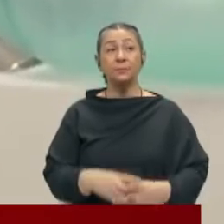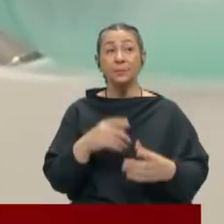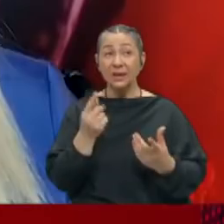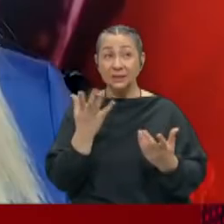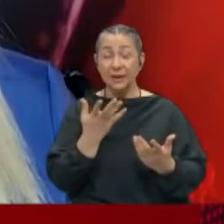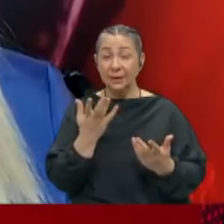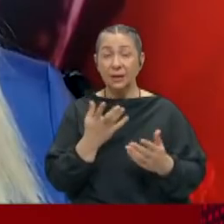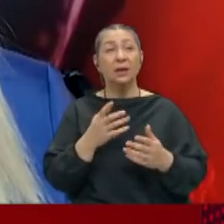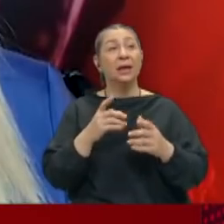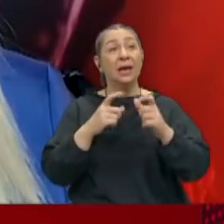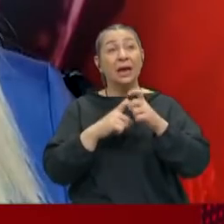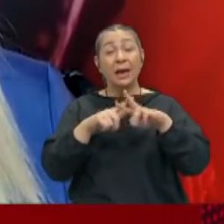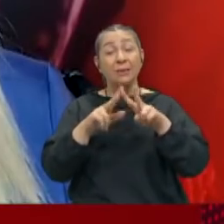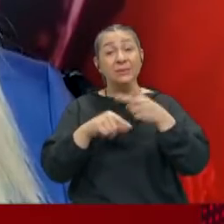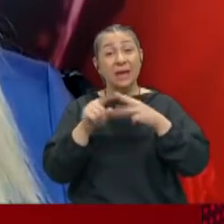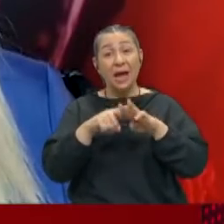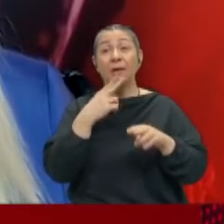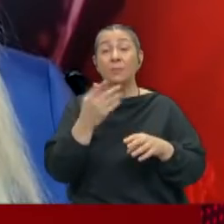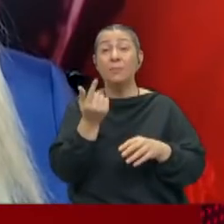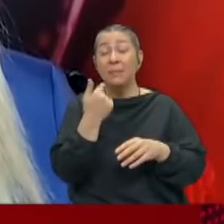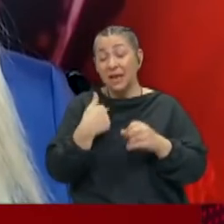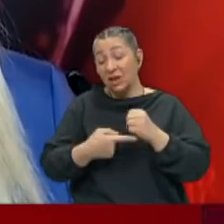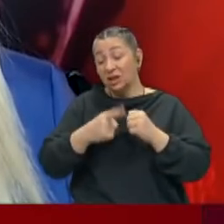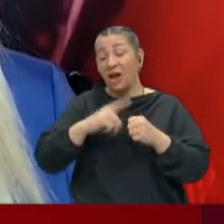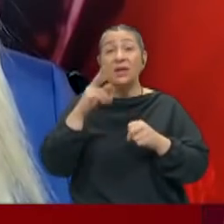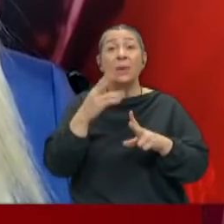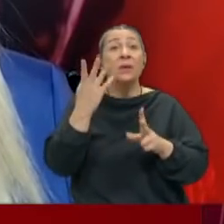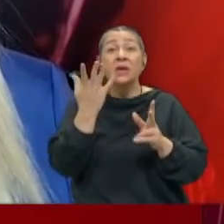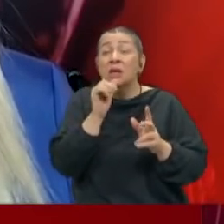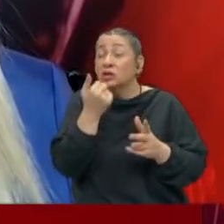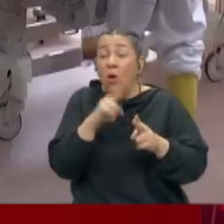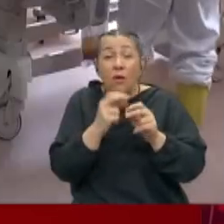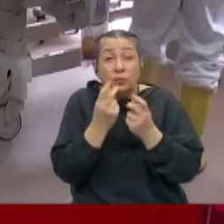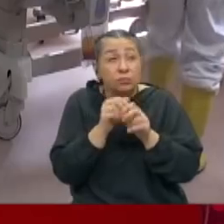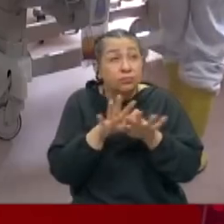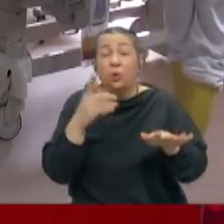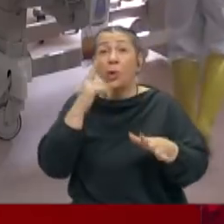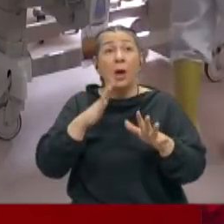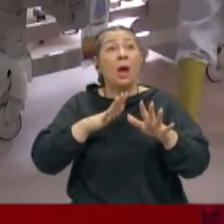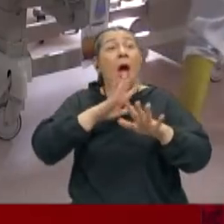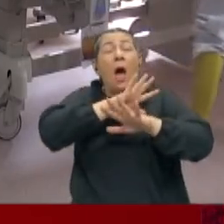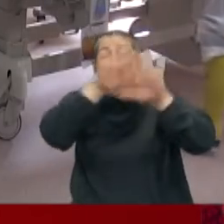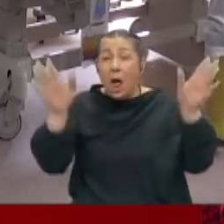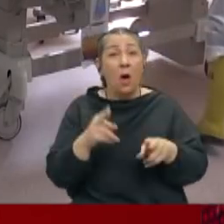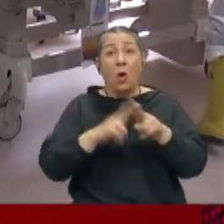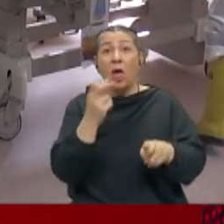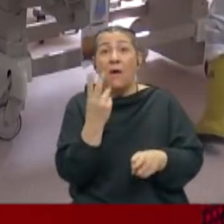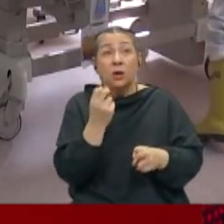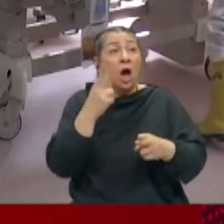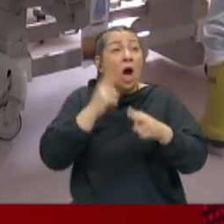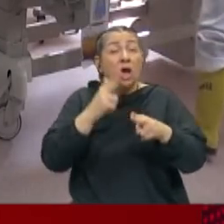Birazdan. Gamze Hanım, ben geçen haftaki kadar hiç vaka görmedim. Yani yer gök COVID, acil